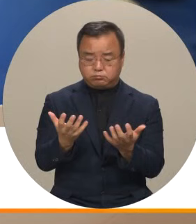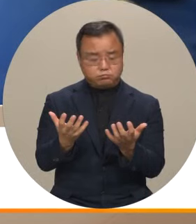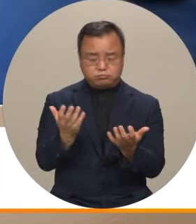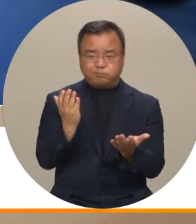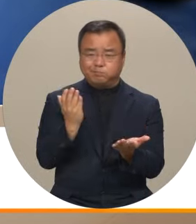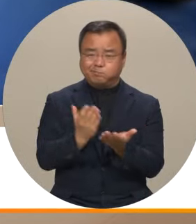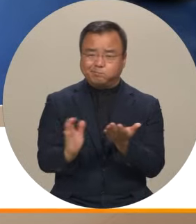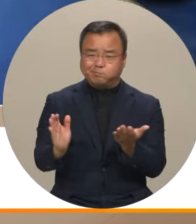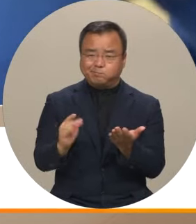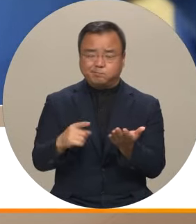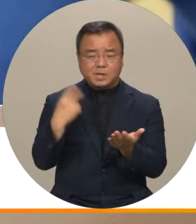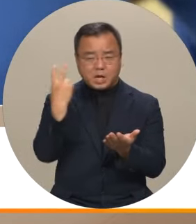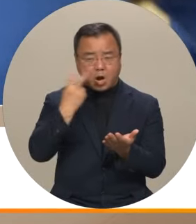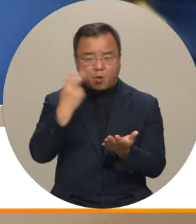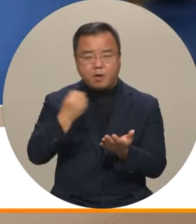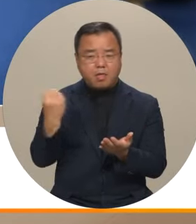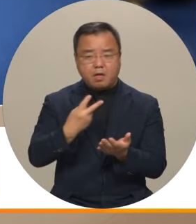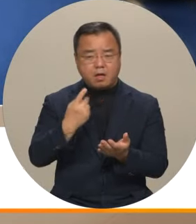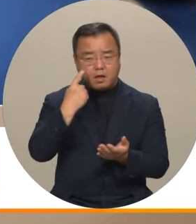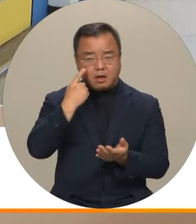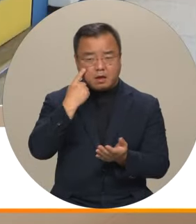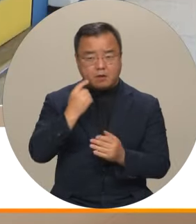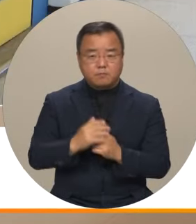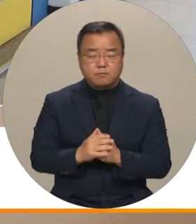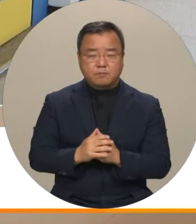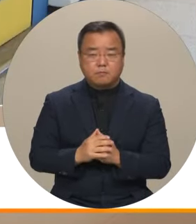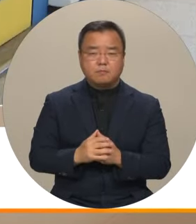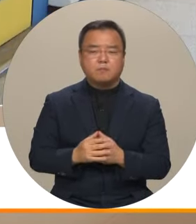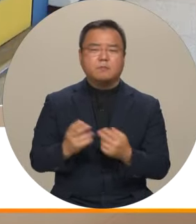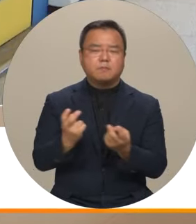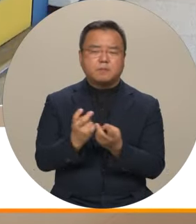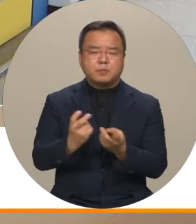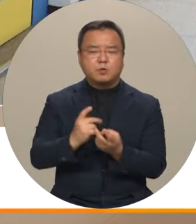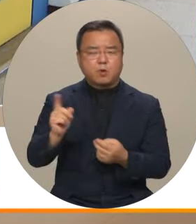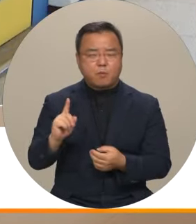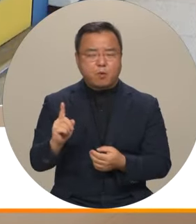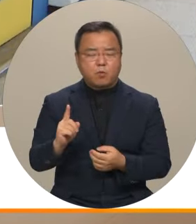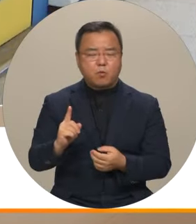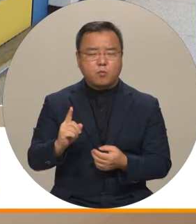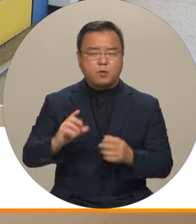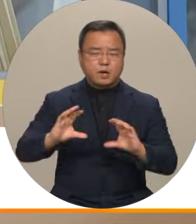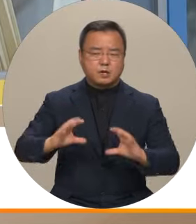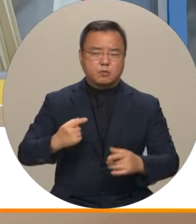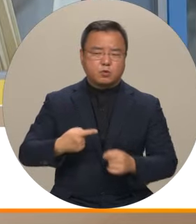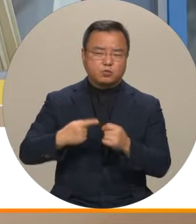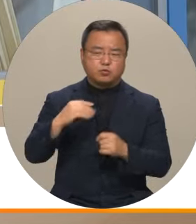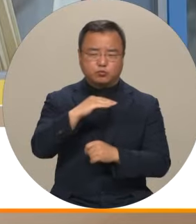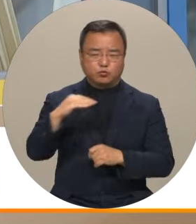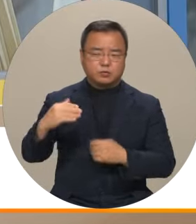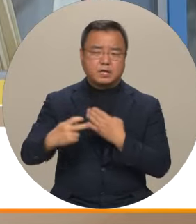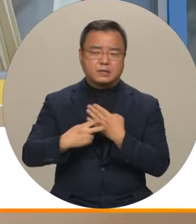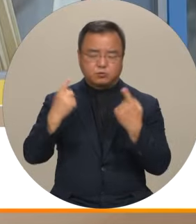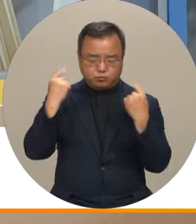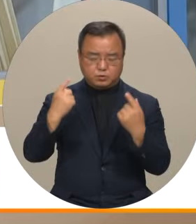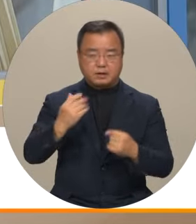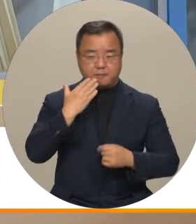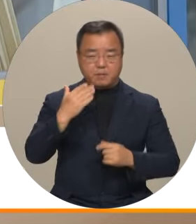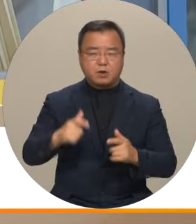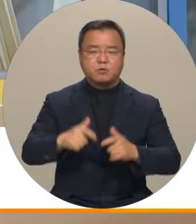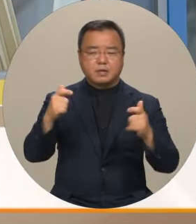보고 어떡하면이 정말 세계 최고 수준의 의료 서비스를 지속하고 확장할 수 있을지 좀